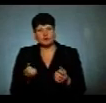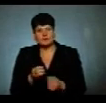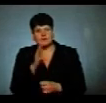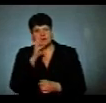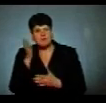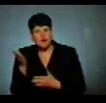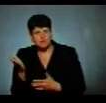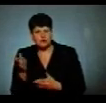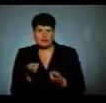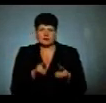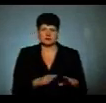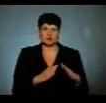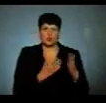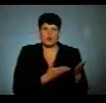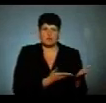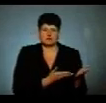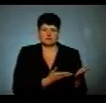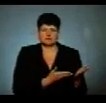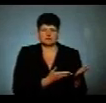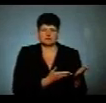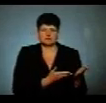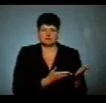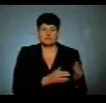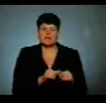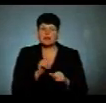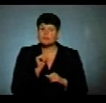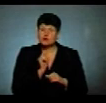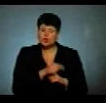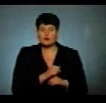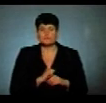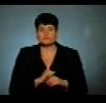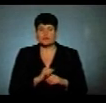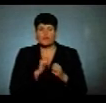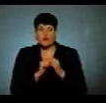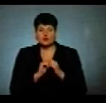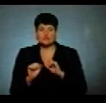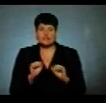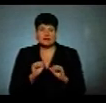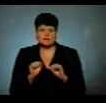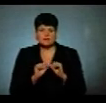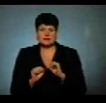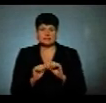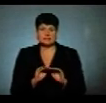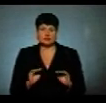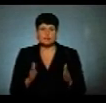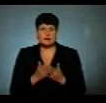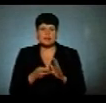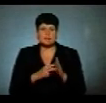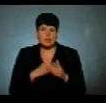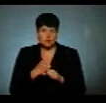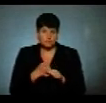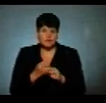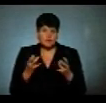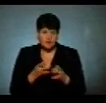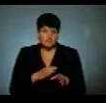заробітну плату, залишатися вдома. Крім того, кожен керівник дошкільного навчального закладу має план робіт, які